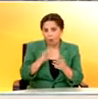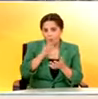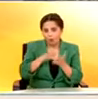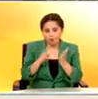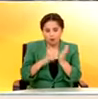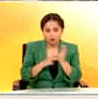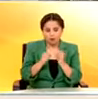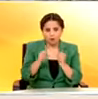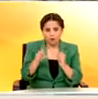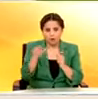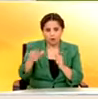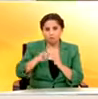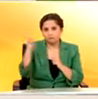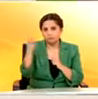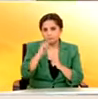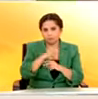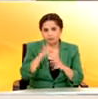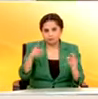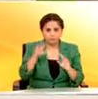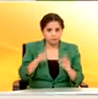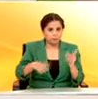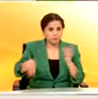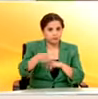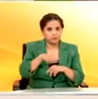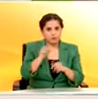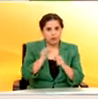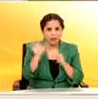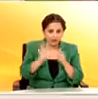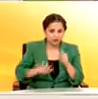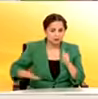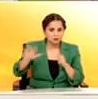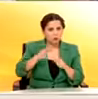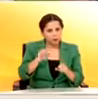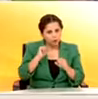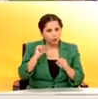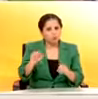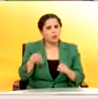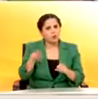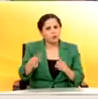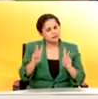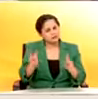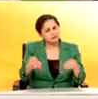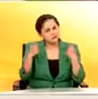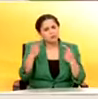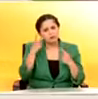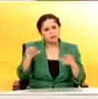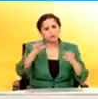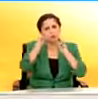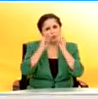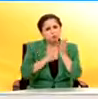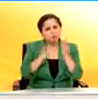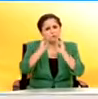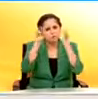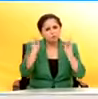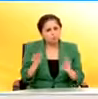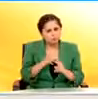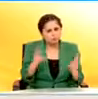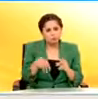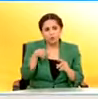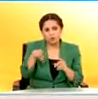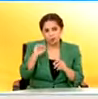नेवल एविएशन म्यूजियम है जो एशिया में अपनी तरह का अनूठा संग्रहालय है। फोर्ट कोची